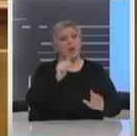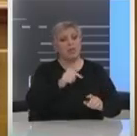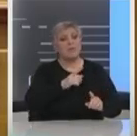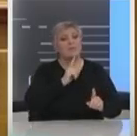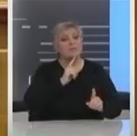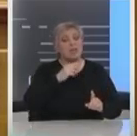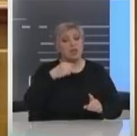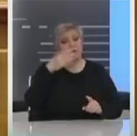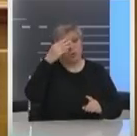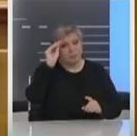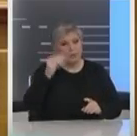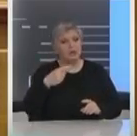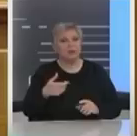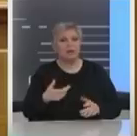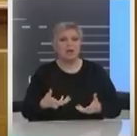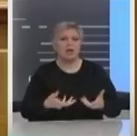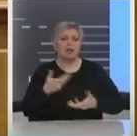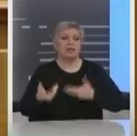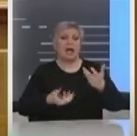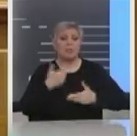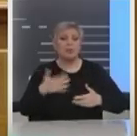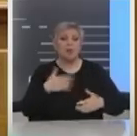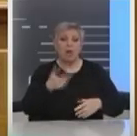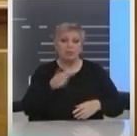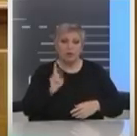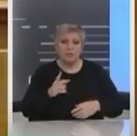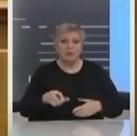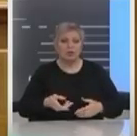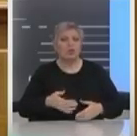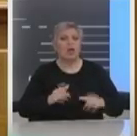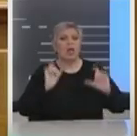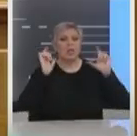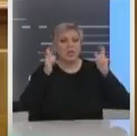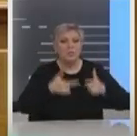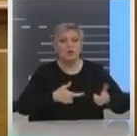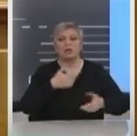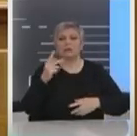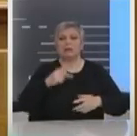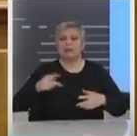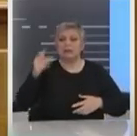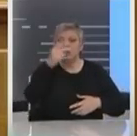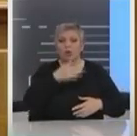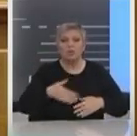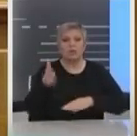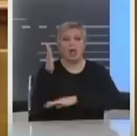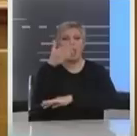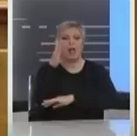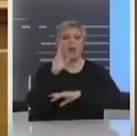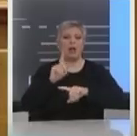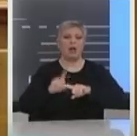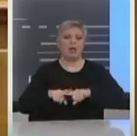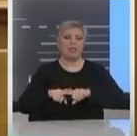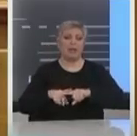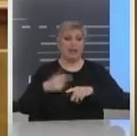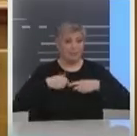τίμημα για την κοινωνία, για τη δημοκρατία μας, για τη χώρα. Δεν θα το επιτρέψουμε. Είμαστε η μεγάλη